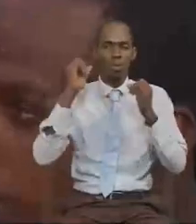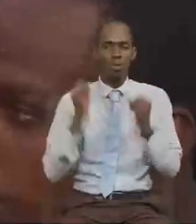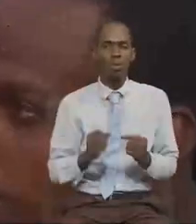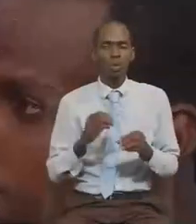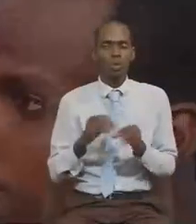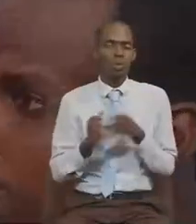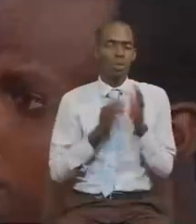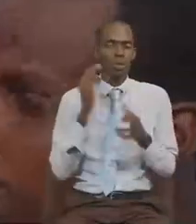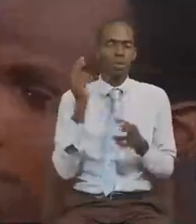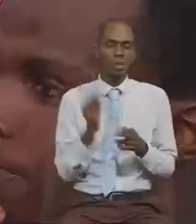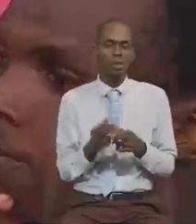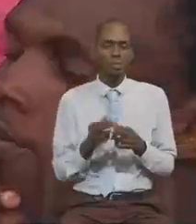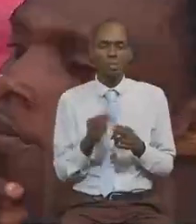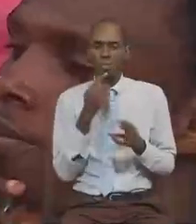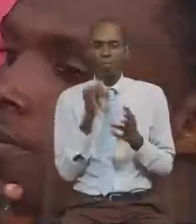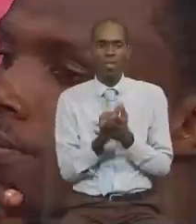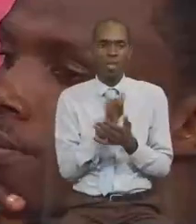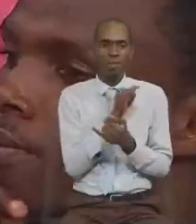Il dit, au reste, frère,